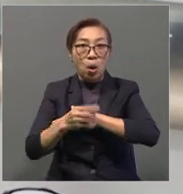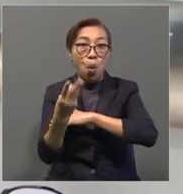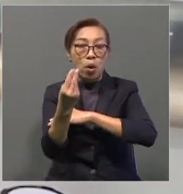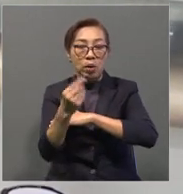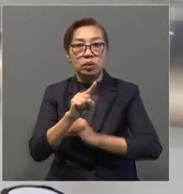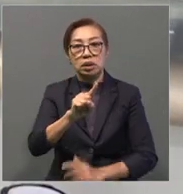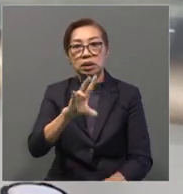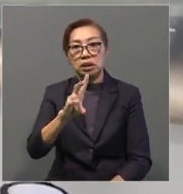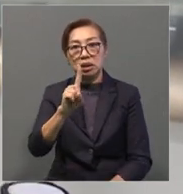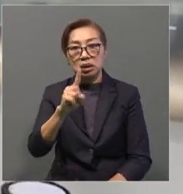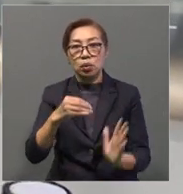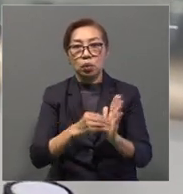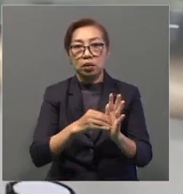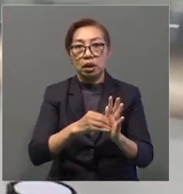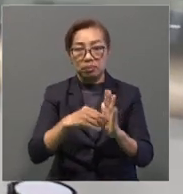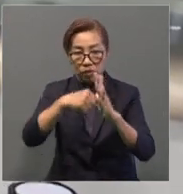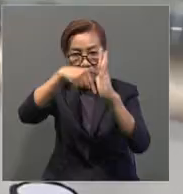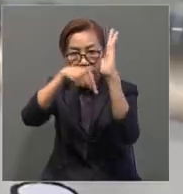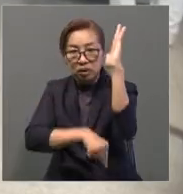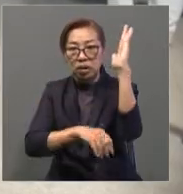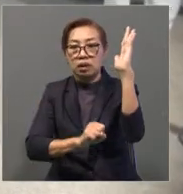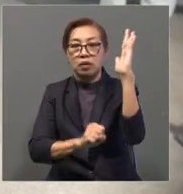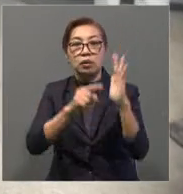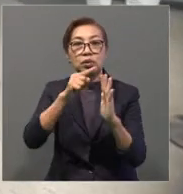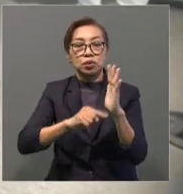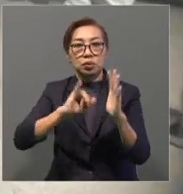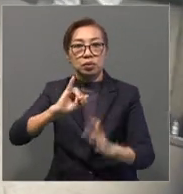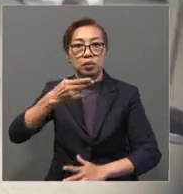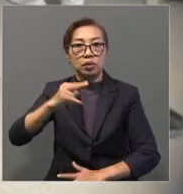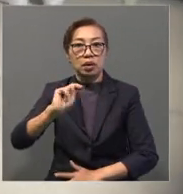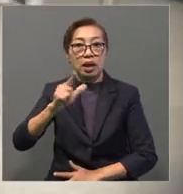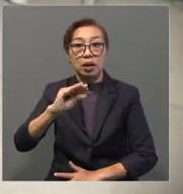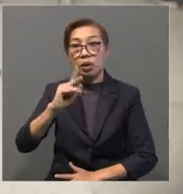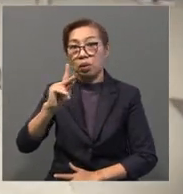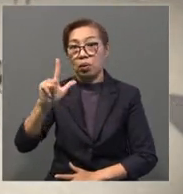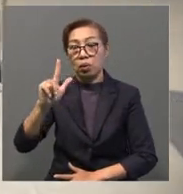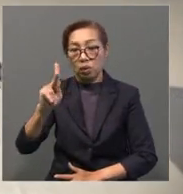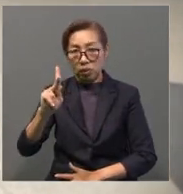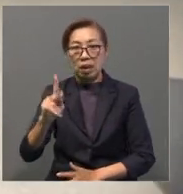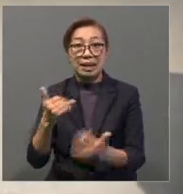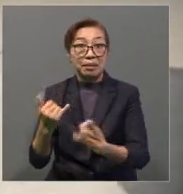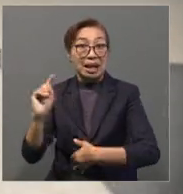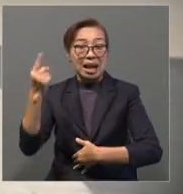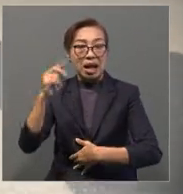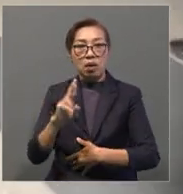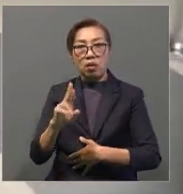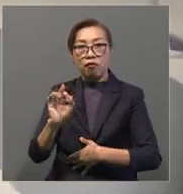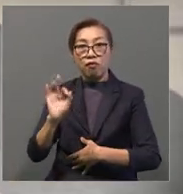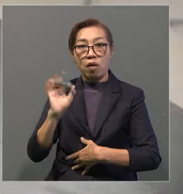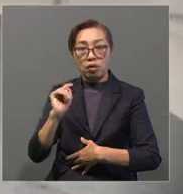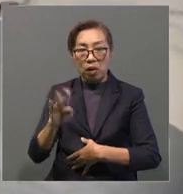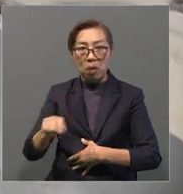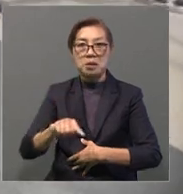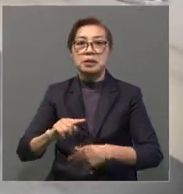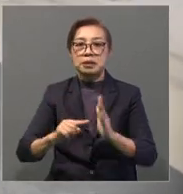171กรุงเทพฯสุไหงโก-ลกและวันนี้เป็นวันแรกครับที่การรถไฟแห่งประเทศไทยได้ปรับเปลี่ยนต้นทางปลาย